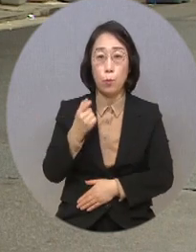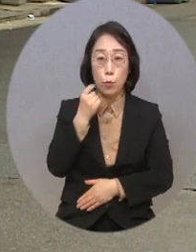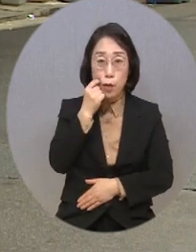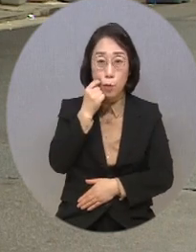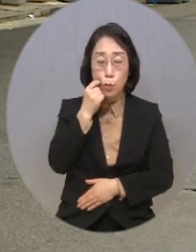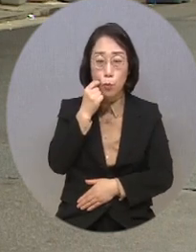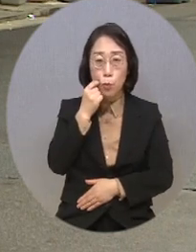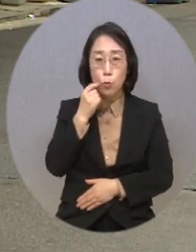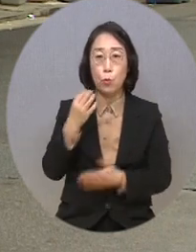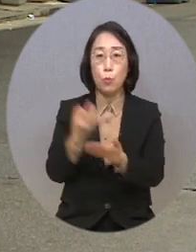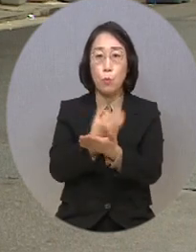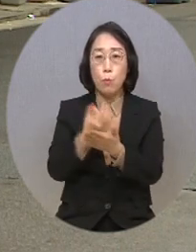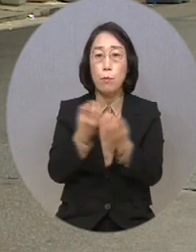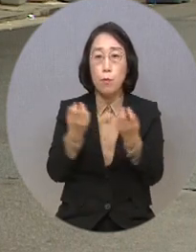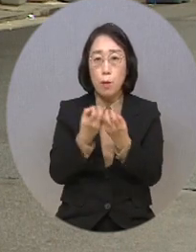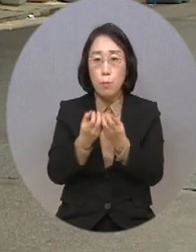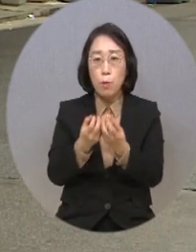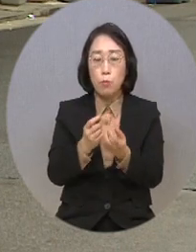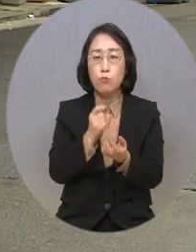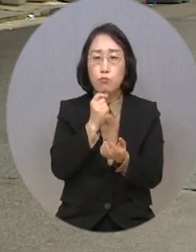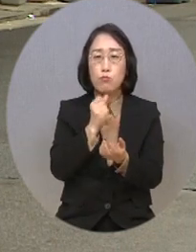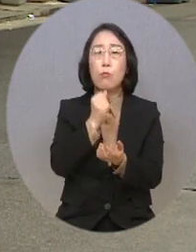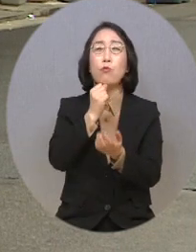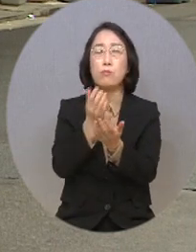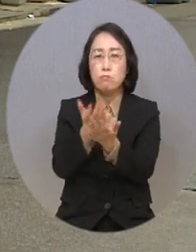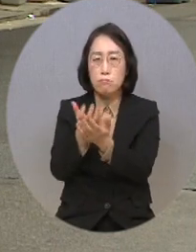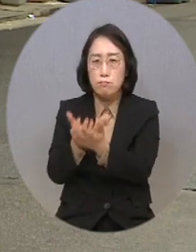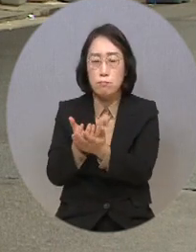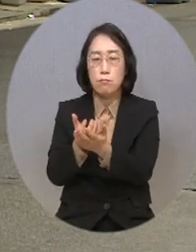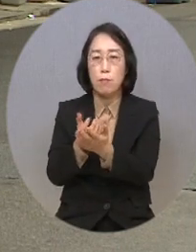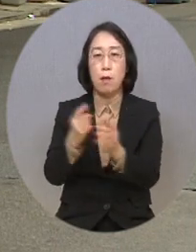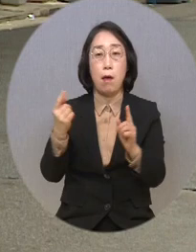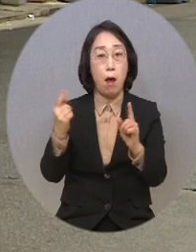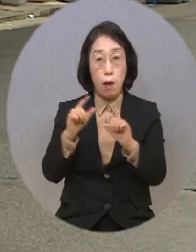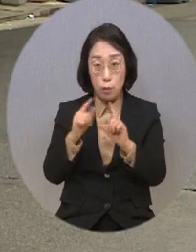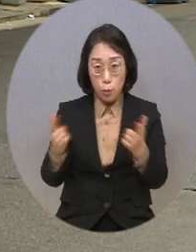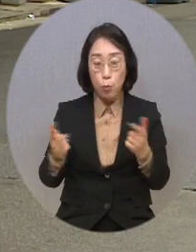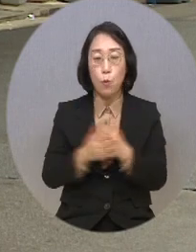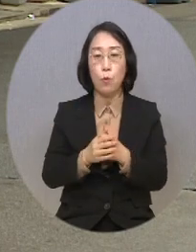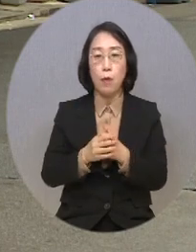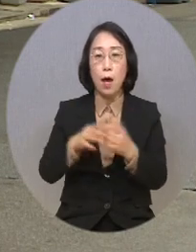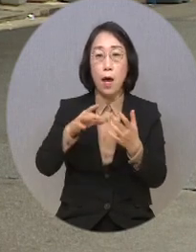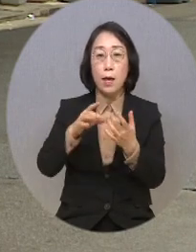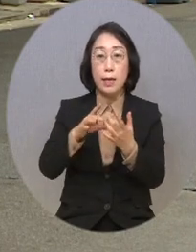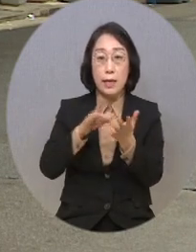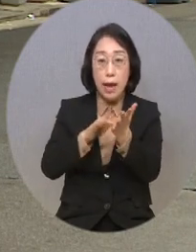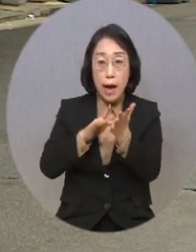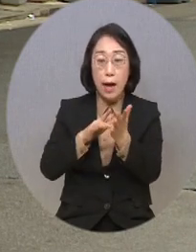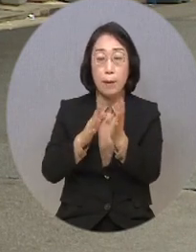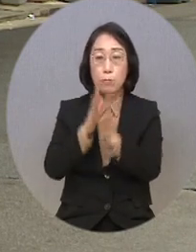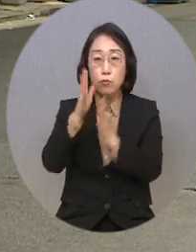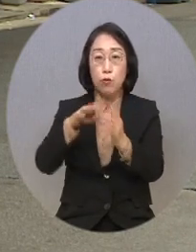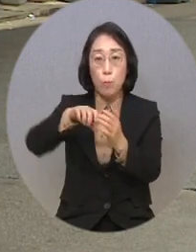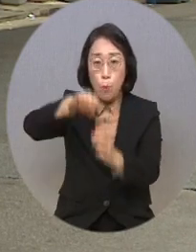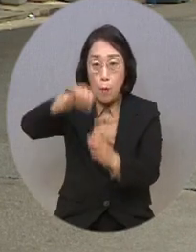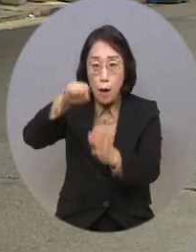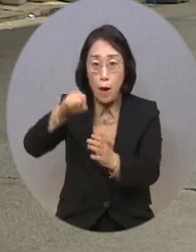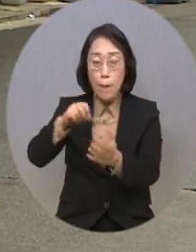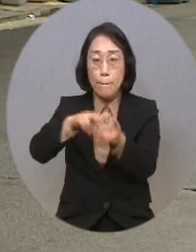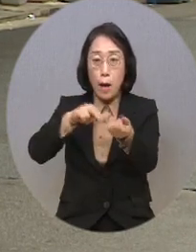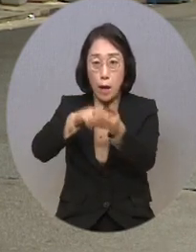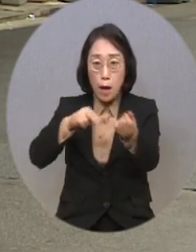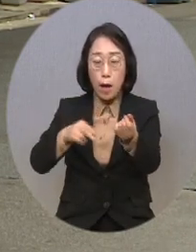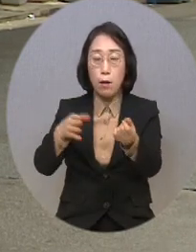그렇다고 생계를 할 수도 없고 구걸을 할 수도 없는 입장에서 약초 산행을 해서 벌어서 먹고 사는데 단속 제재를 많이 합니다. 동네